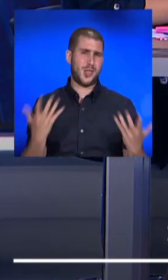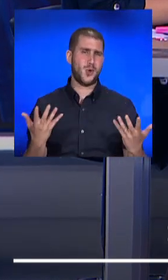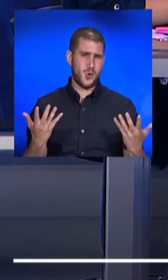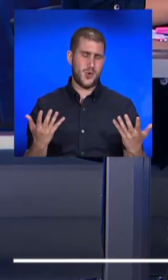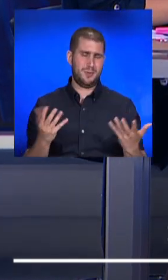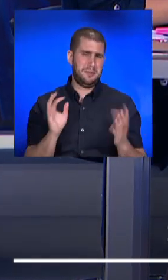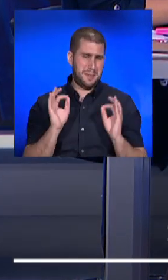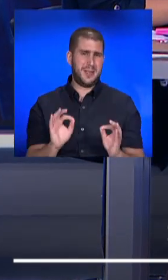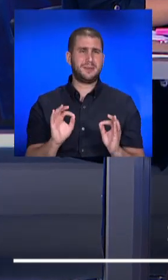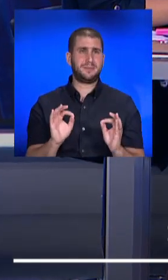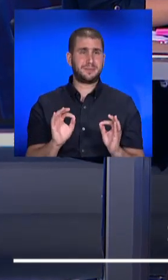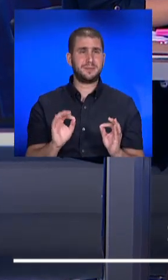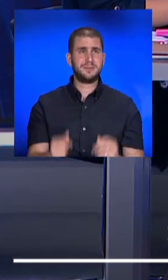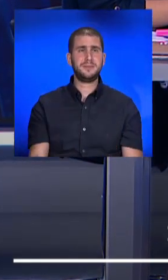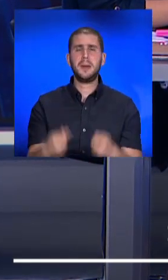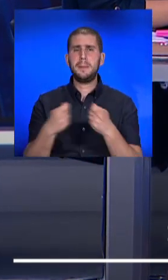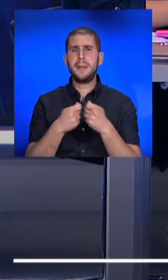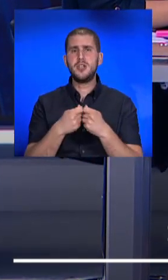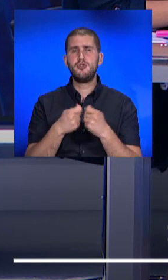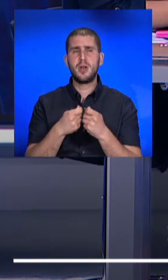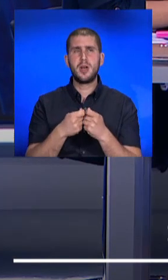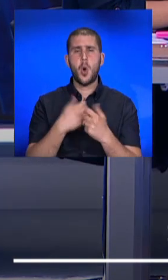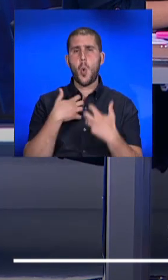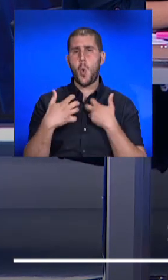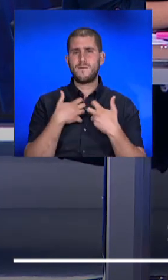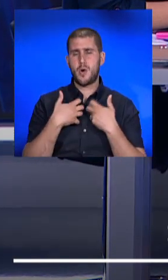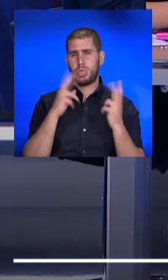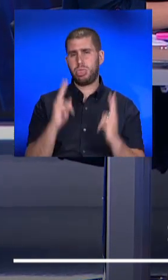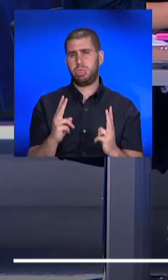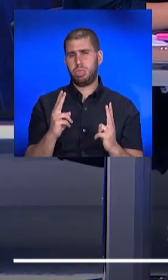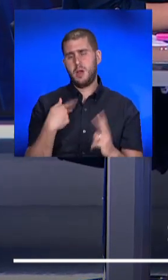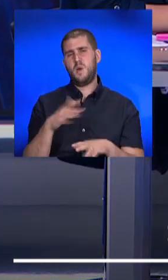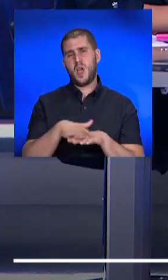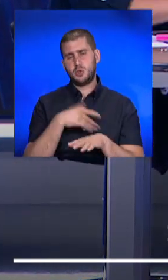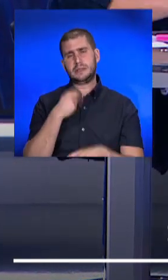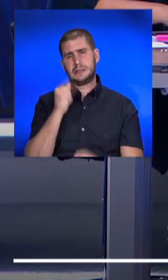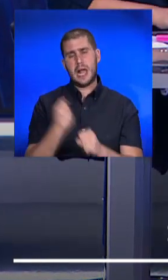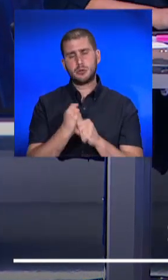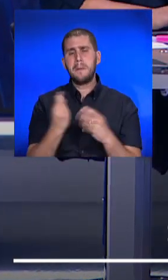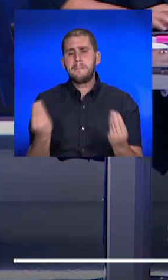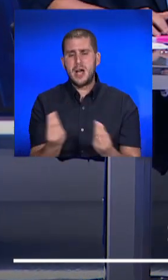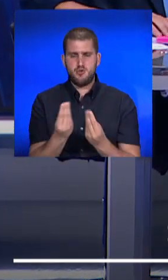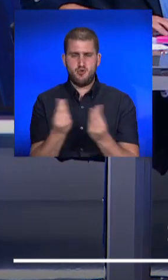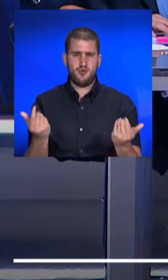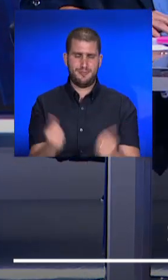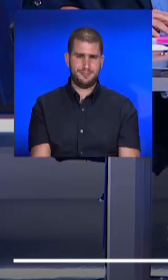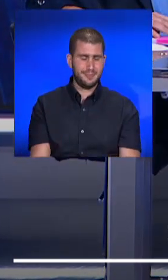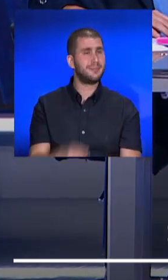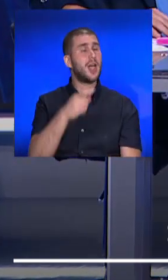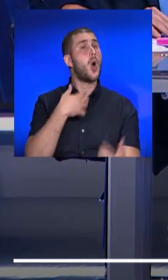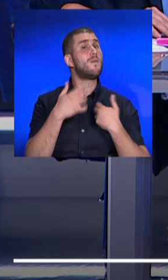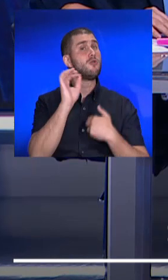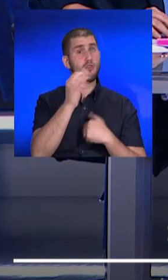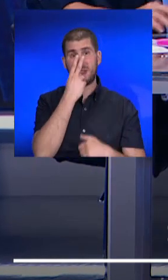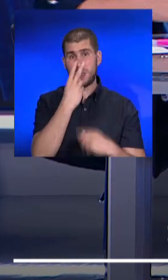שכאילו לגבי ההופעות, אז הרגשתי שאני צריך לעשות משהו. טוב, את ההופעה שלך שנראה